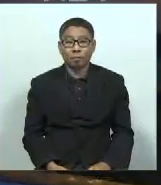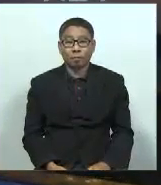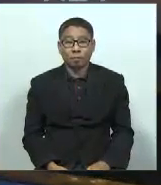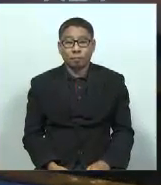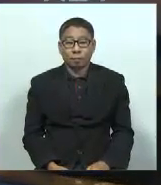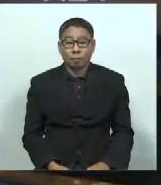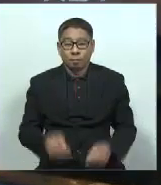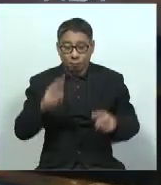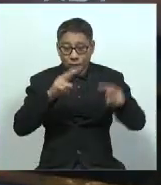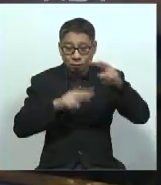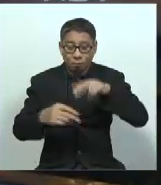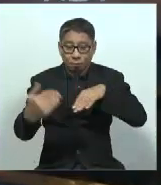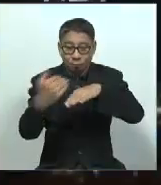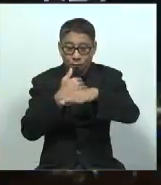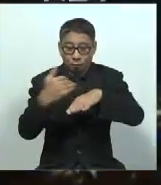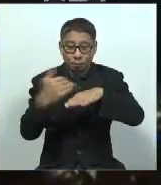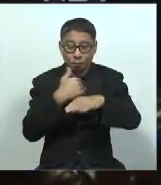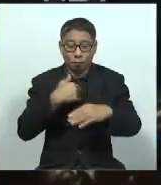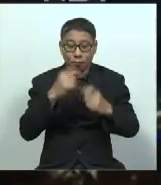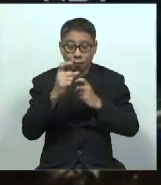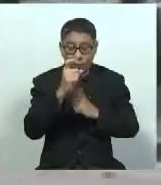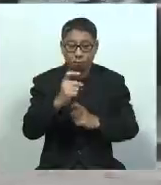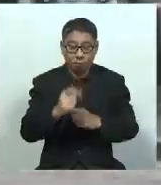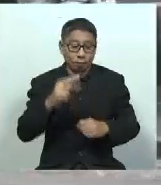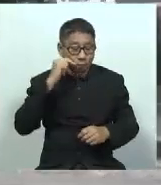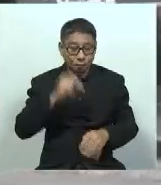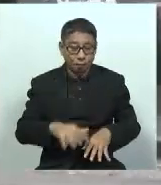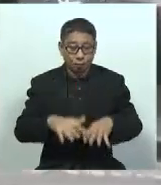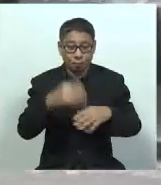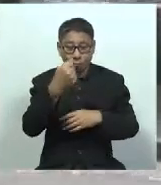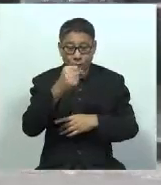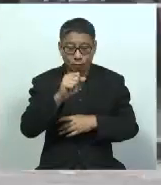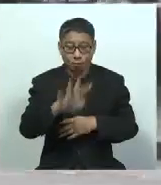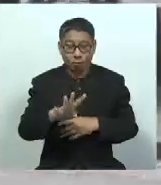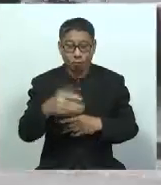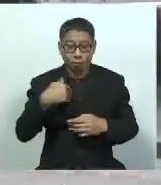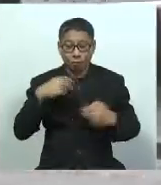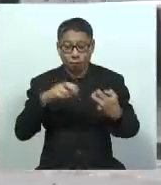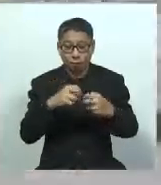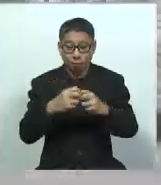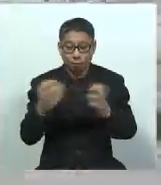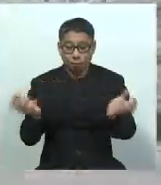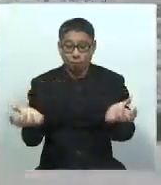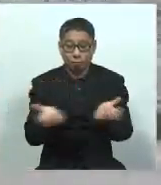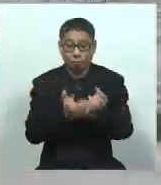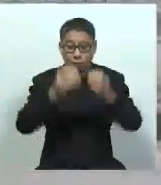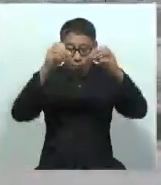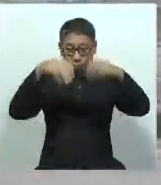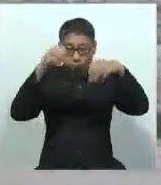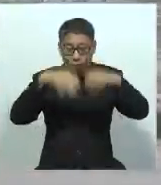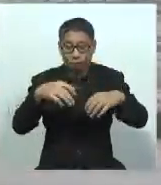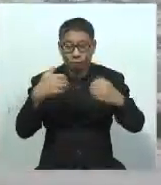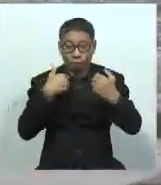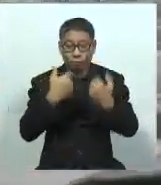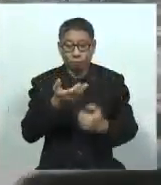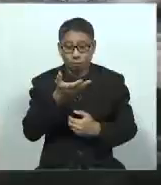นเรื่องของการดูแลด้านการจราจรในพื้นที่เสี่ยงน้ำท่วมทั้ง14จุดที่มักจะได้รับผลกระทบตอนที่มีฝนตกหนักๆ นะ